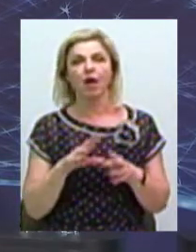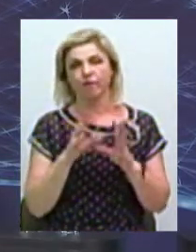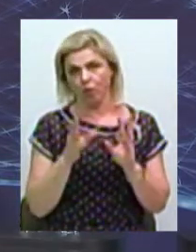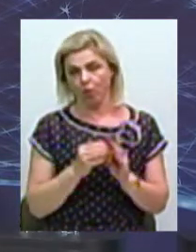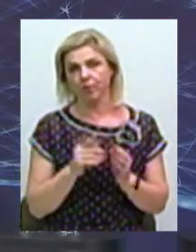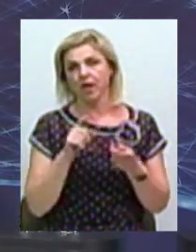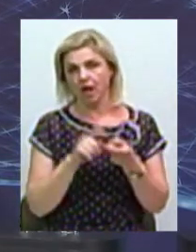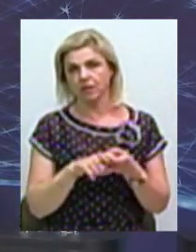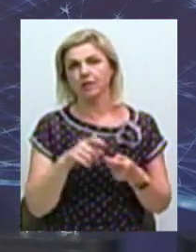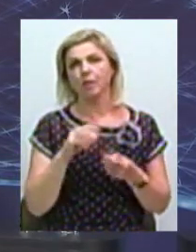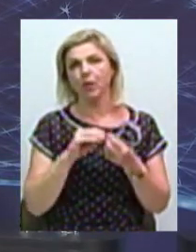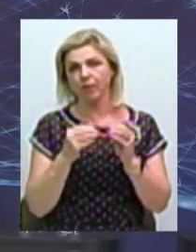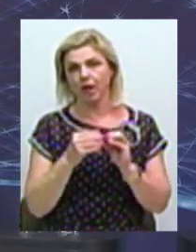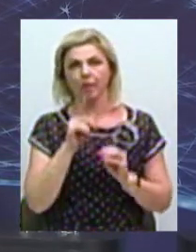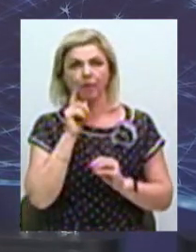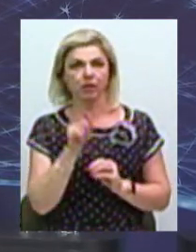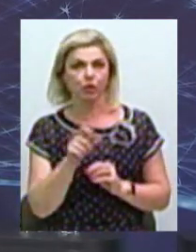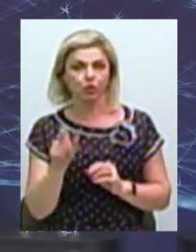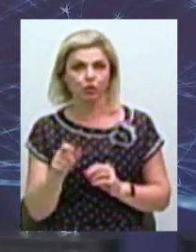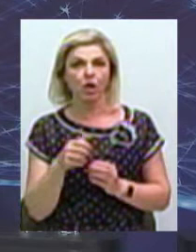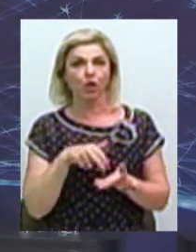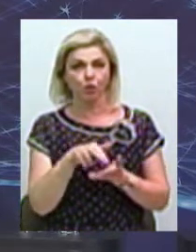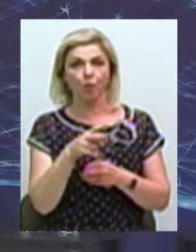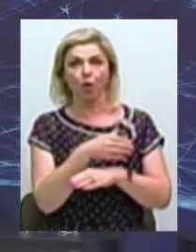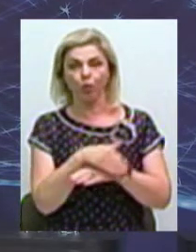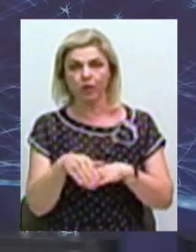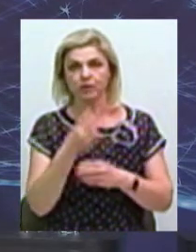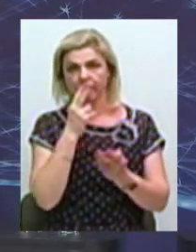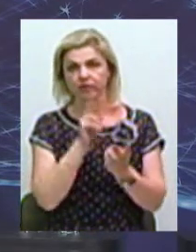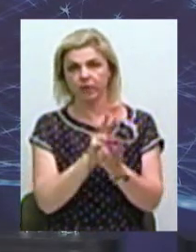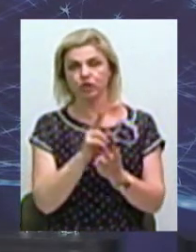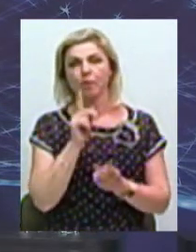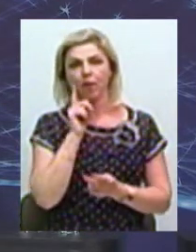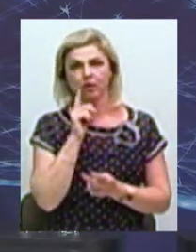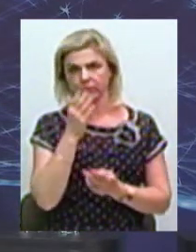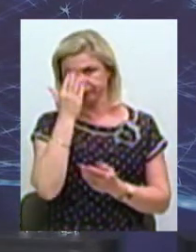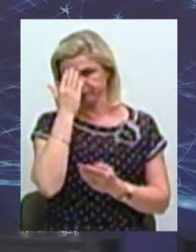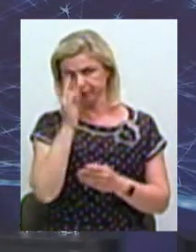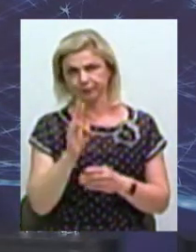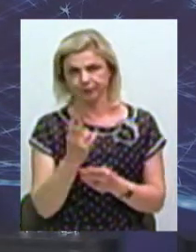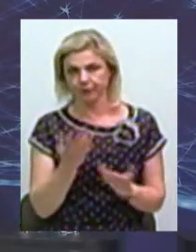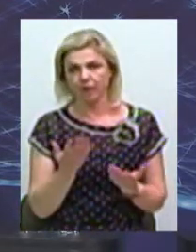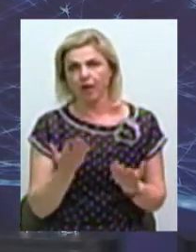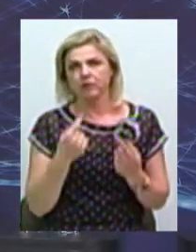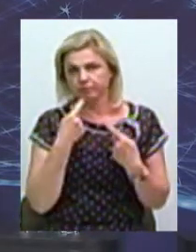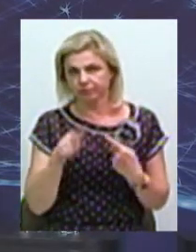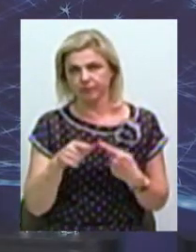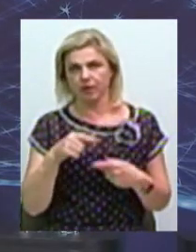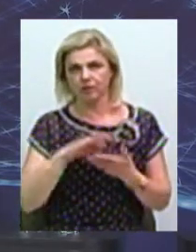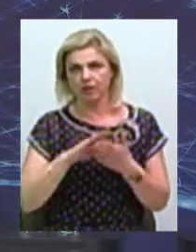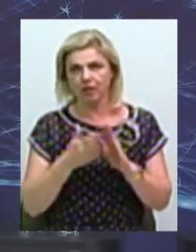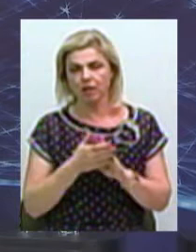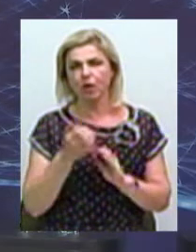проблема молодежи. Когда идешь по улице и встречаешь молодежь в неадекватном состоянии в каком-то, либо когда в